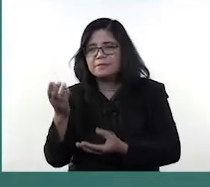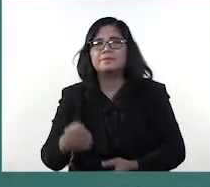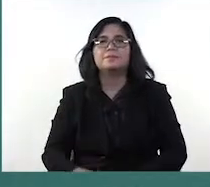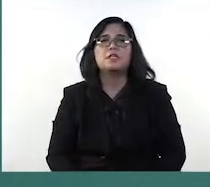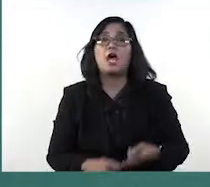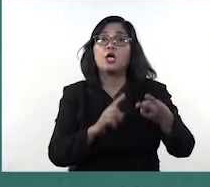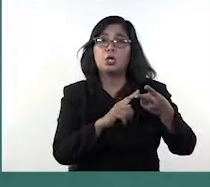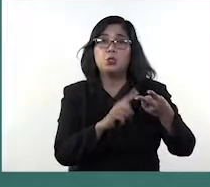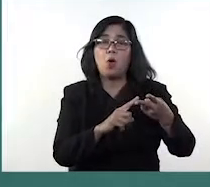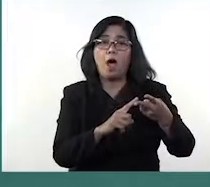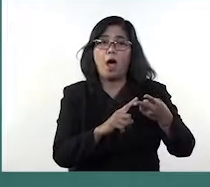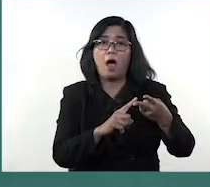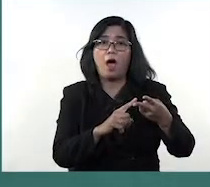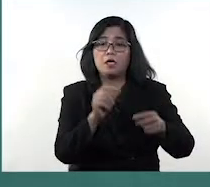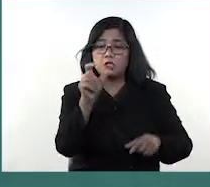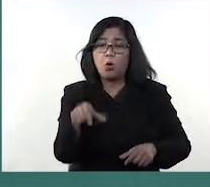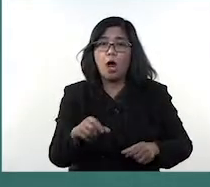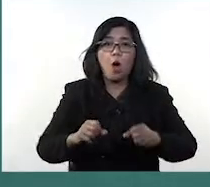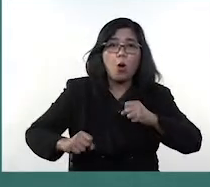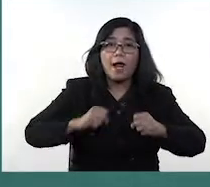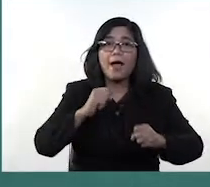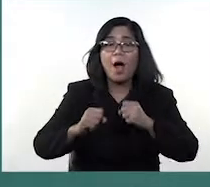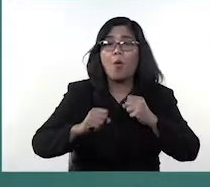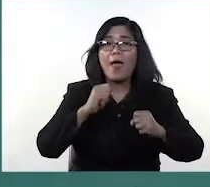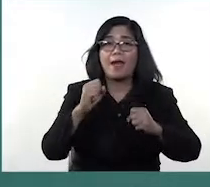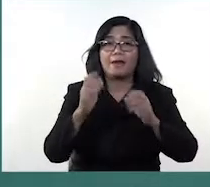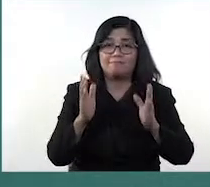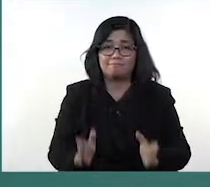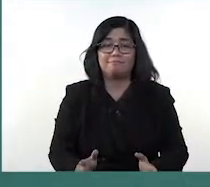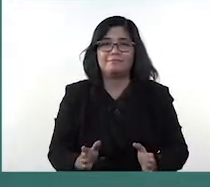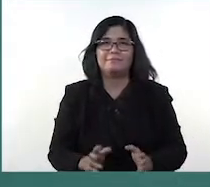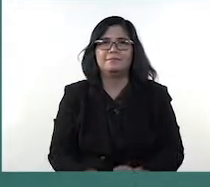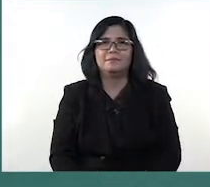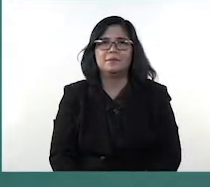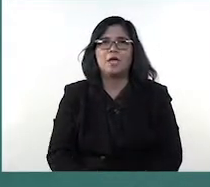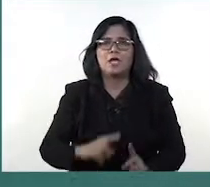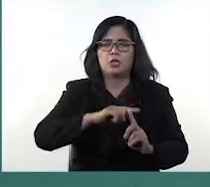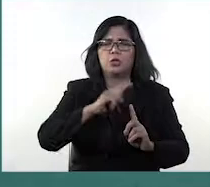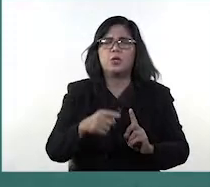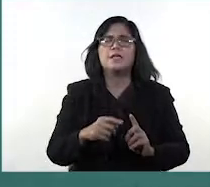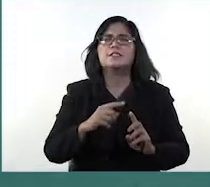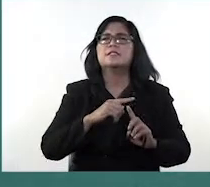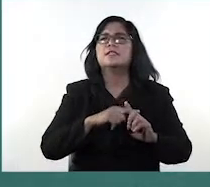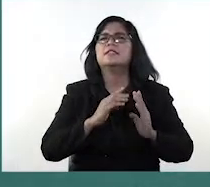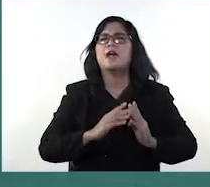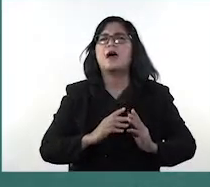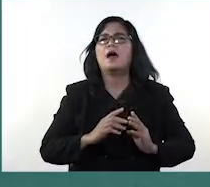Hai yang kedua diingatkan seorang olahragawan Hai itu kan gereja bukan hanya menjadi prajurit